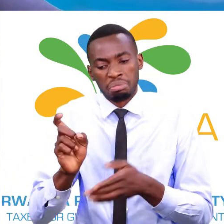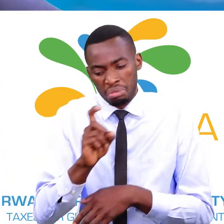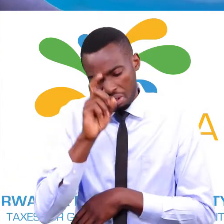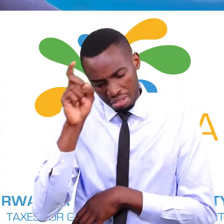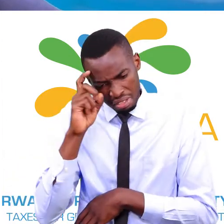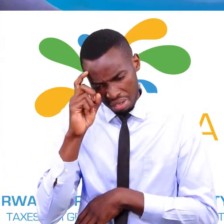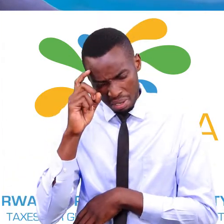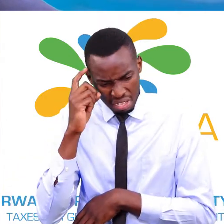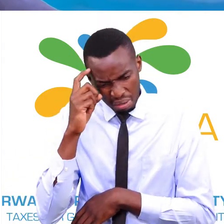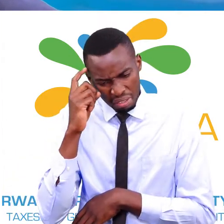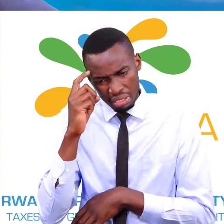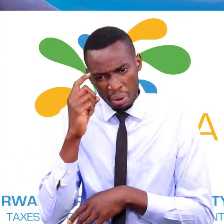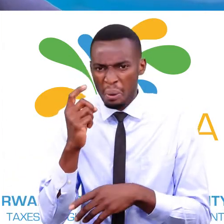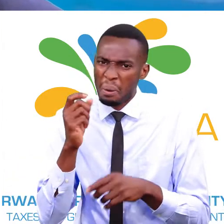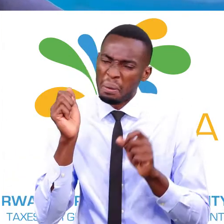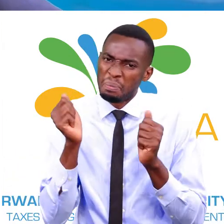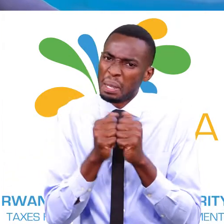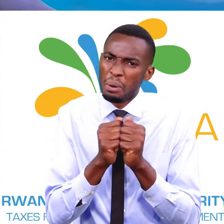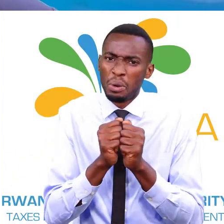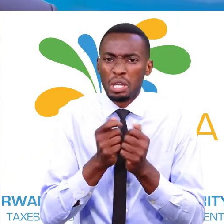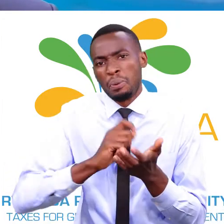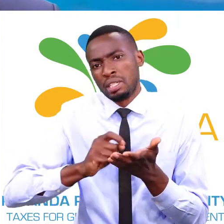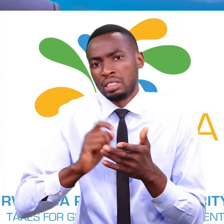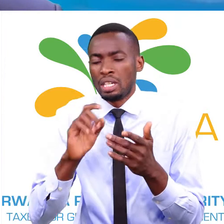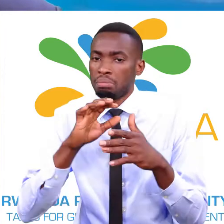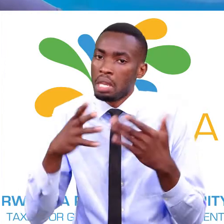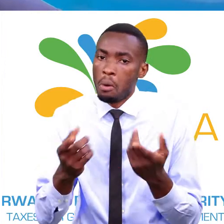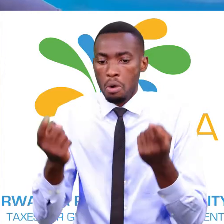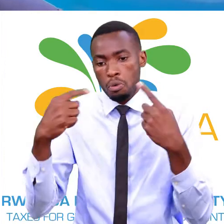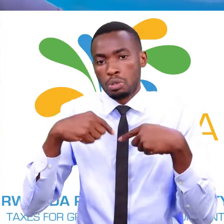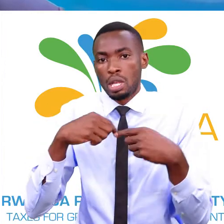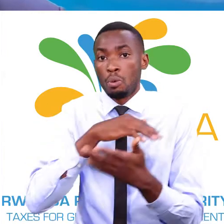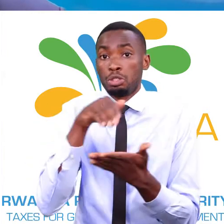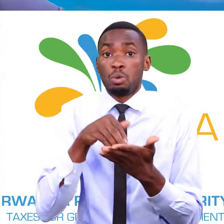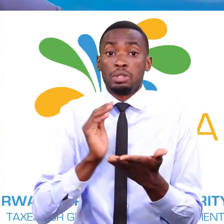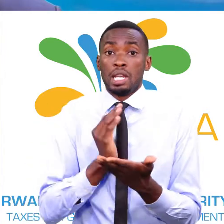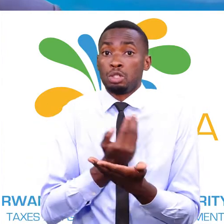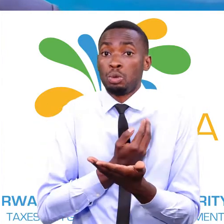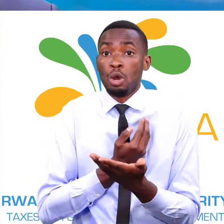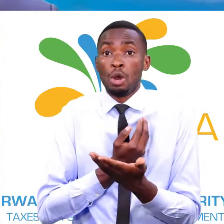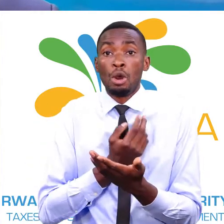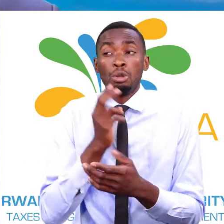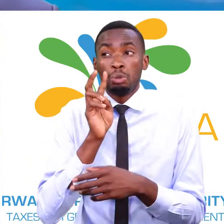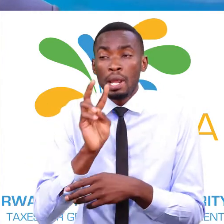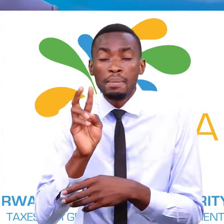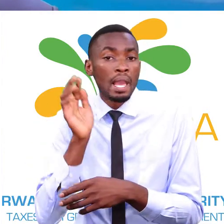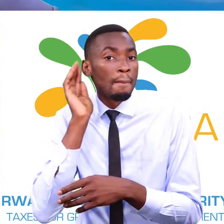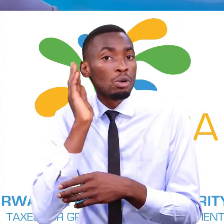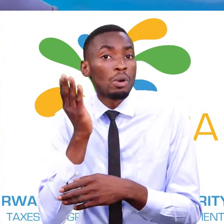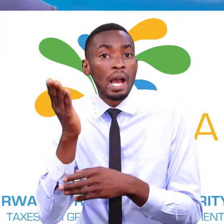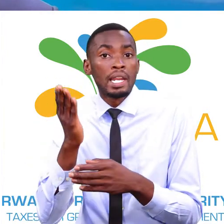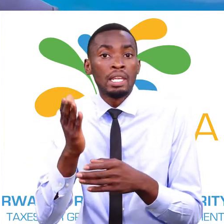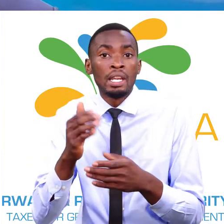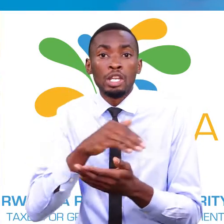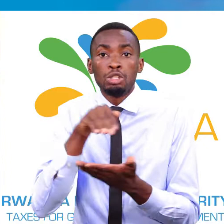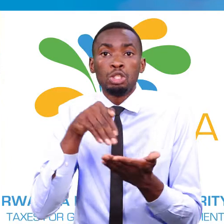twibaza yuko wenda byagera abagoye kubona umwanya wo kwiyandikisha cyangwa se kuza ku kigo cy'imisoro n'amahoro. Aho rero dushingiye ku makuru yari ahari